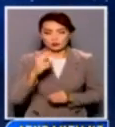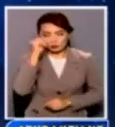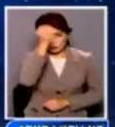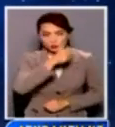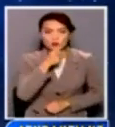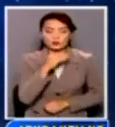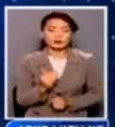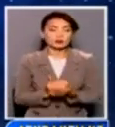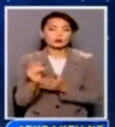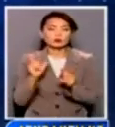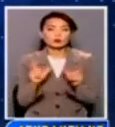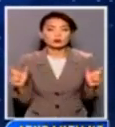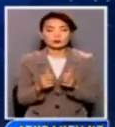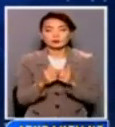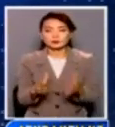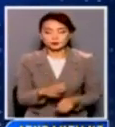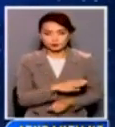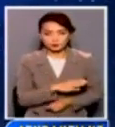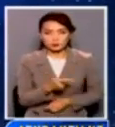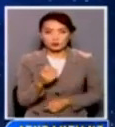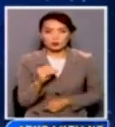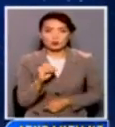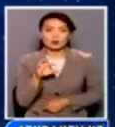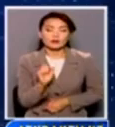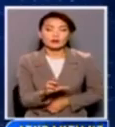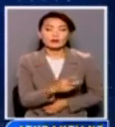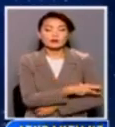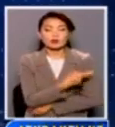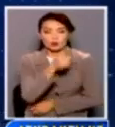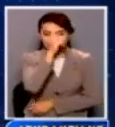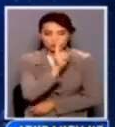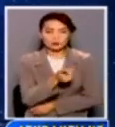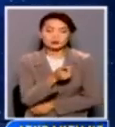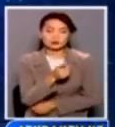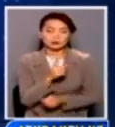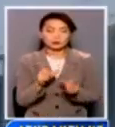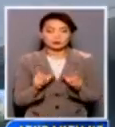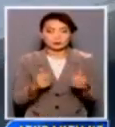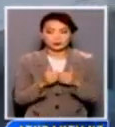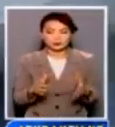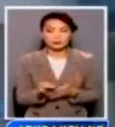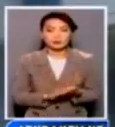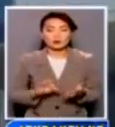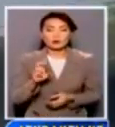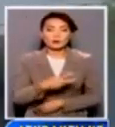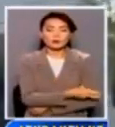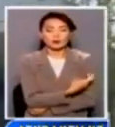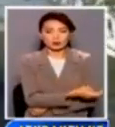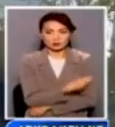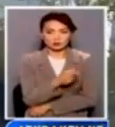жылы жоғары оқу орнын тамамдады. Гурьев облыстық ауруханасында бір жылдық интернатура бітіргеннен кейін облыстық